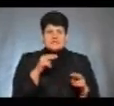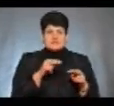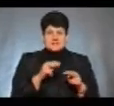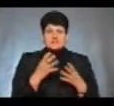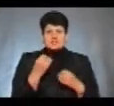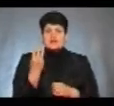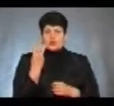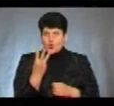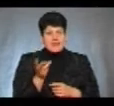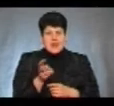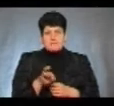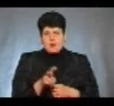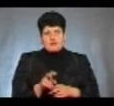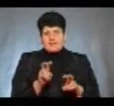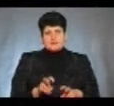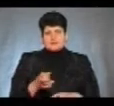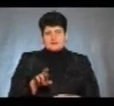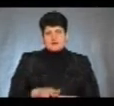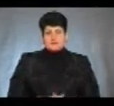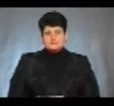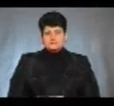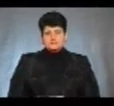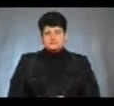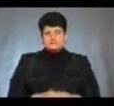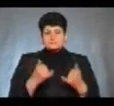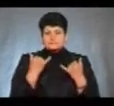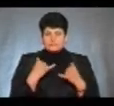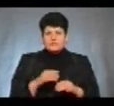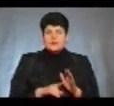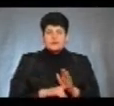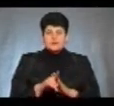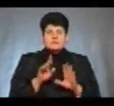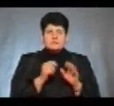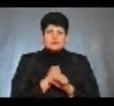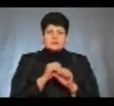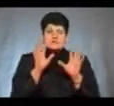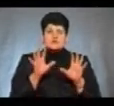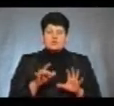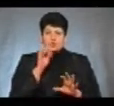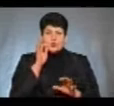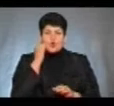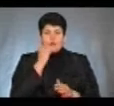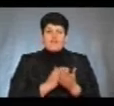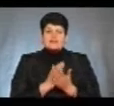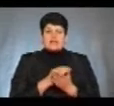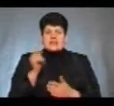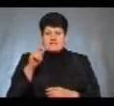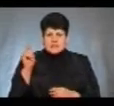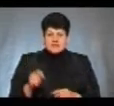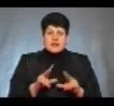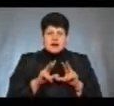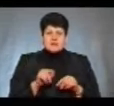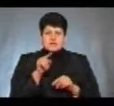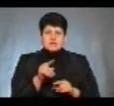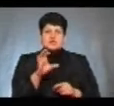троє не з'являються на засідання. Сьогодні набув чинності закон України про статус ветеранів війни, гарантії їхнього